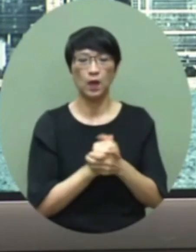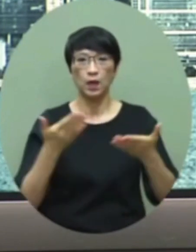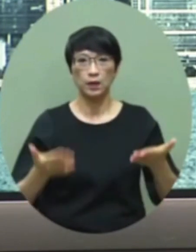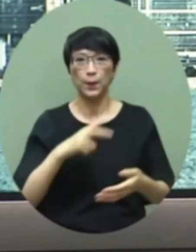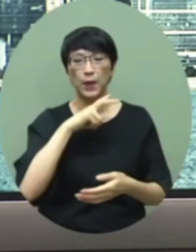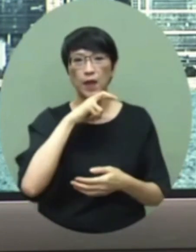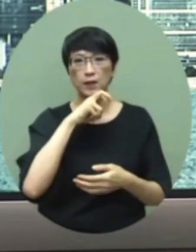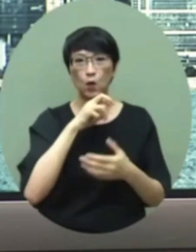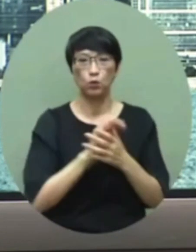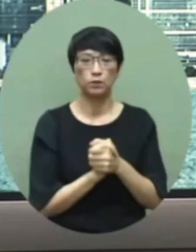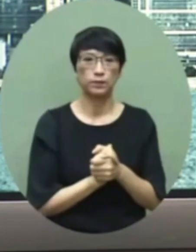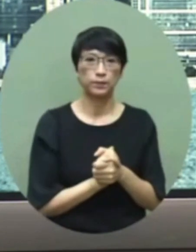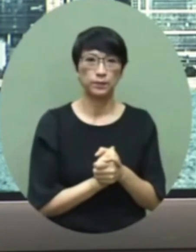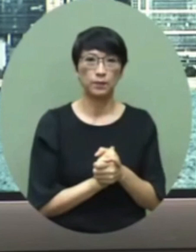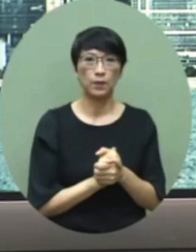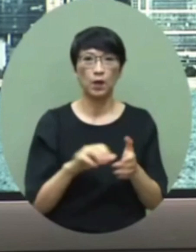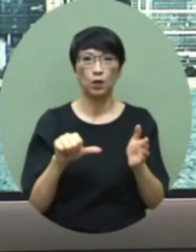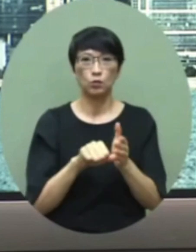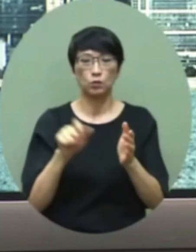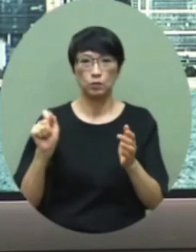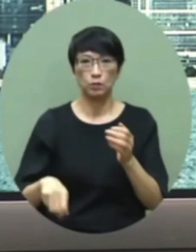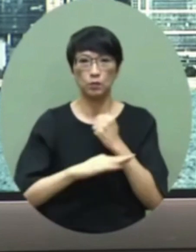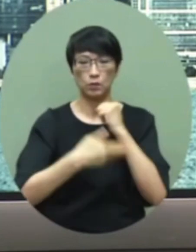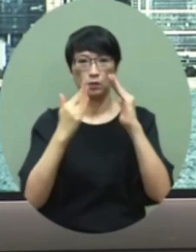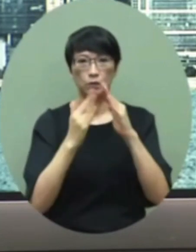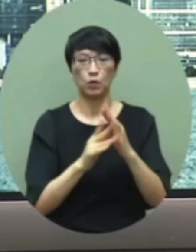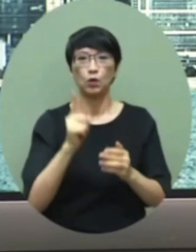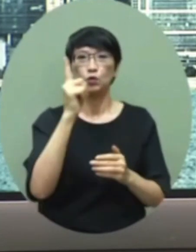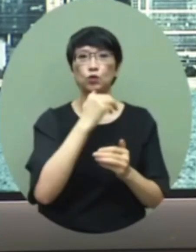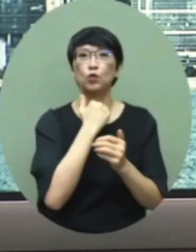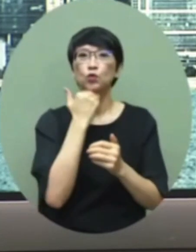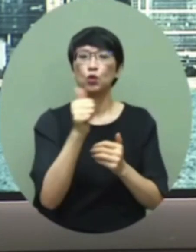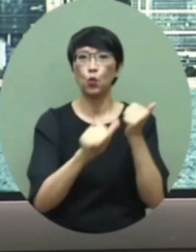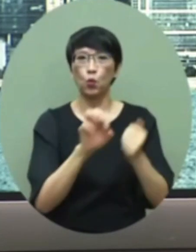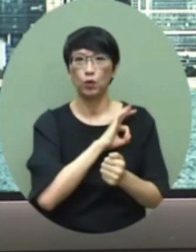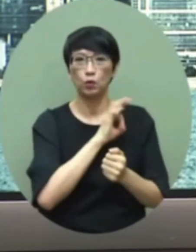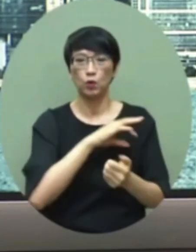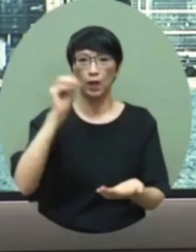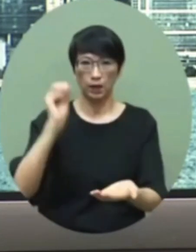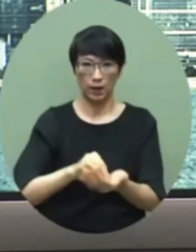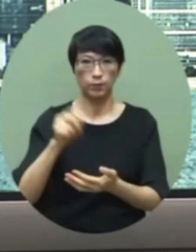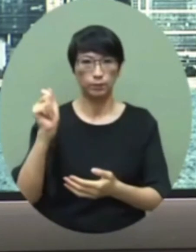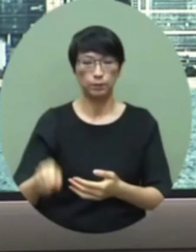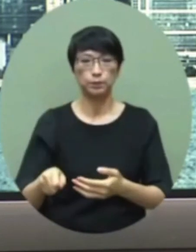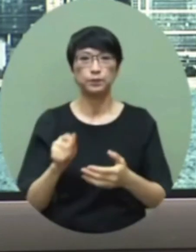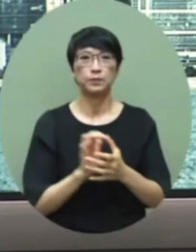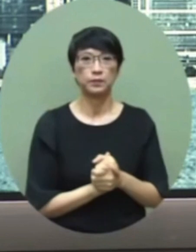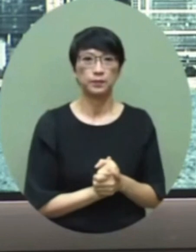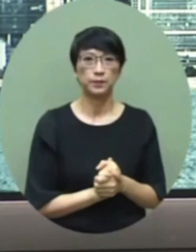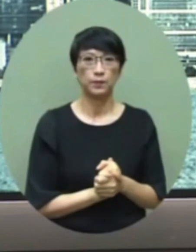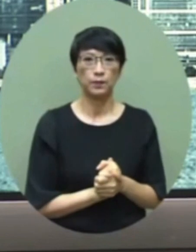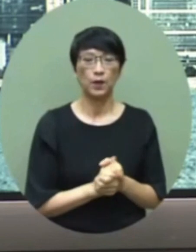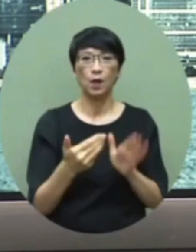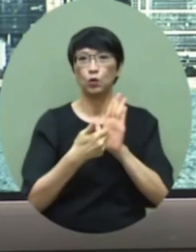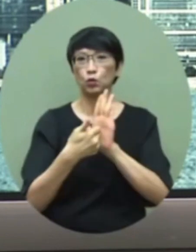日下午終審法院上訴委員會作出裁決，